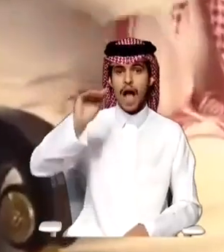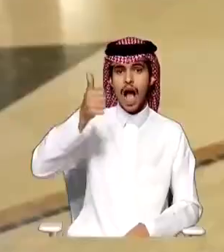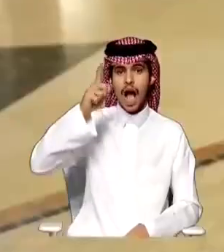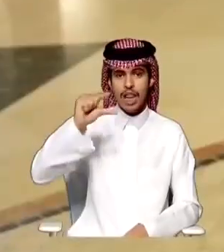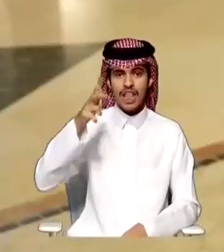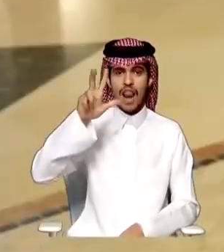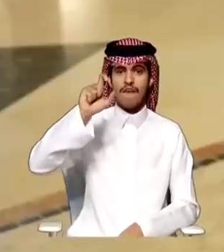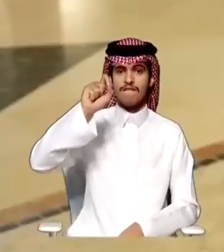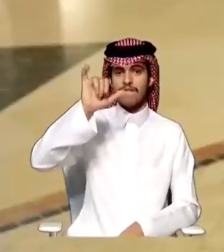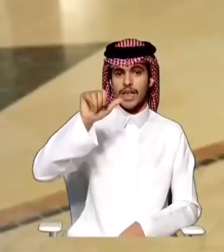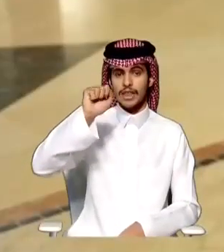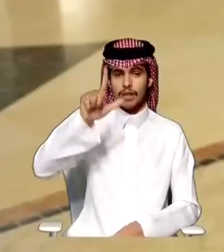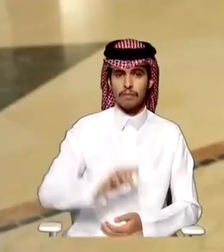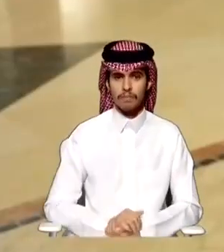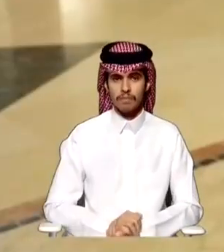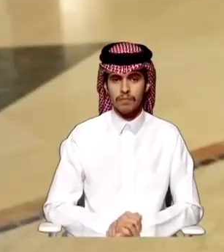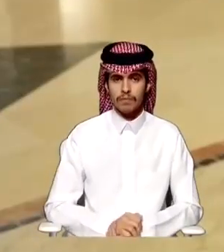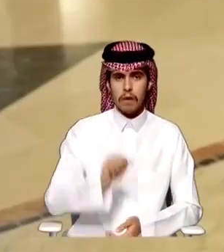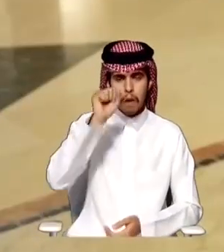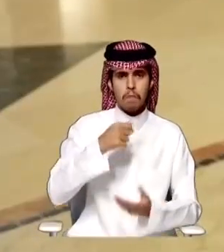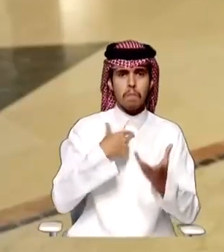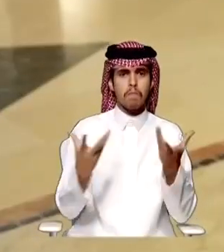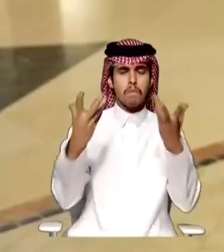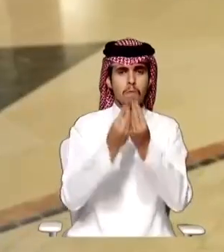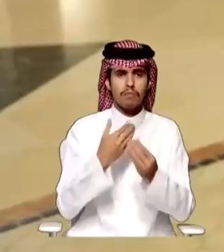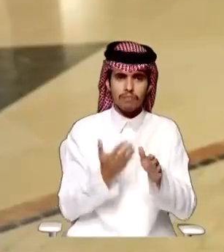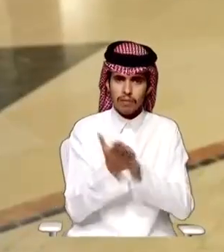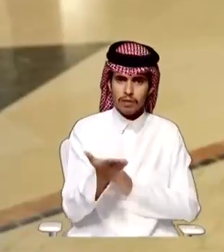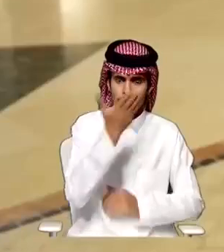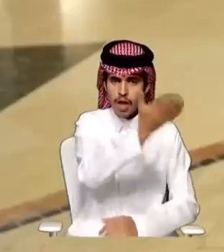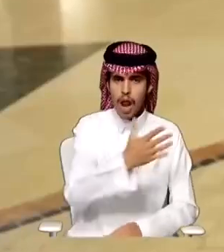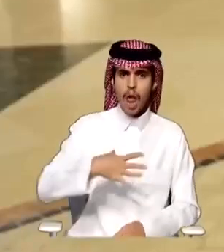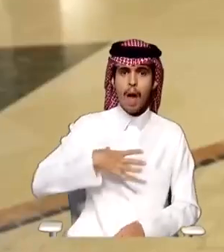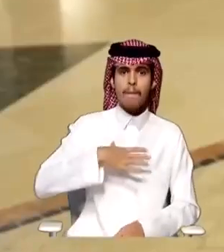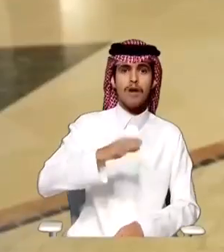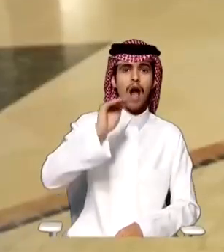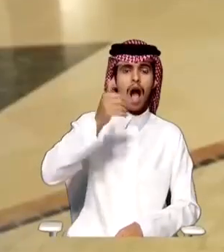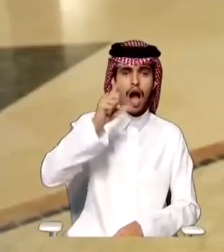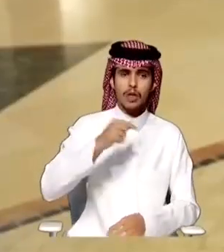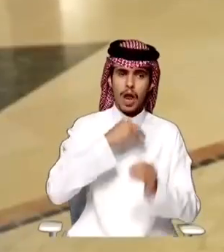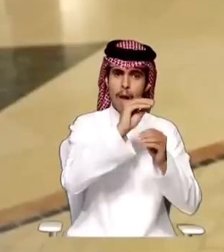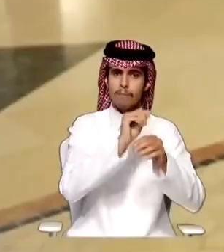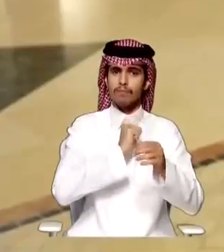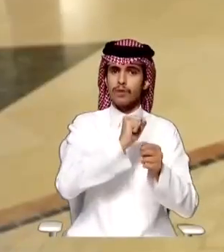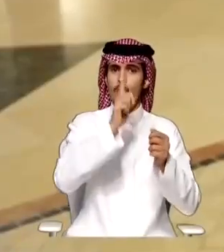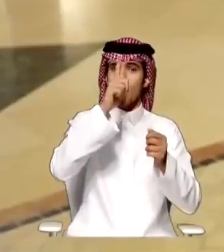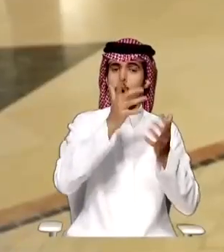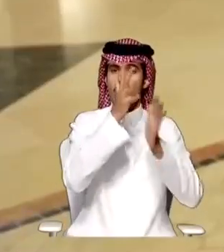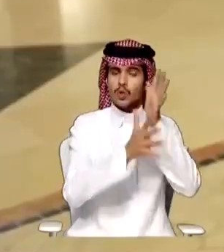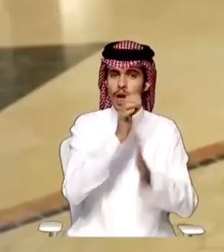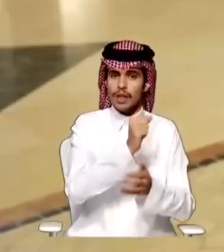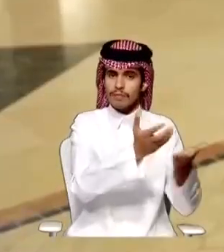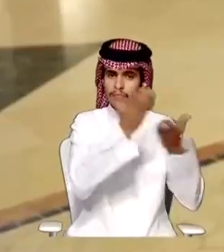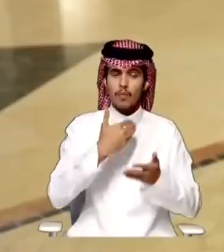الفيصل قمنا برفع خطاب الى الامير خالد الفيصل في اليوم العالمي للاشاره لنتشرف بمقابلته والسلام